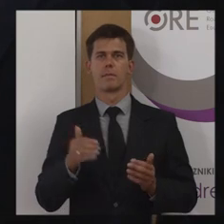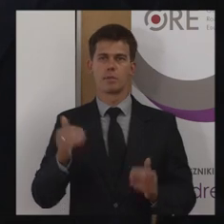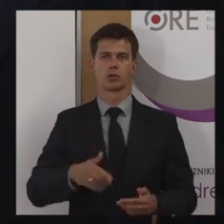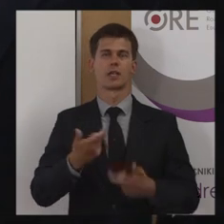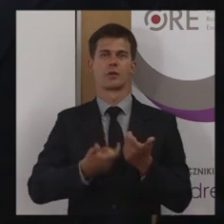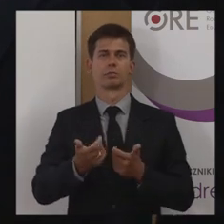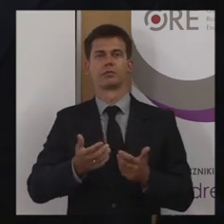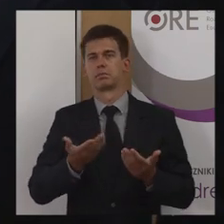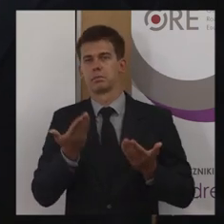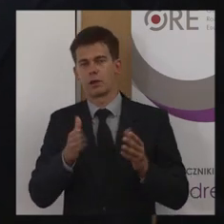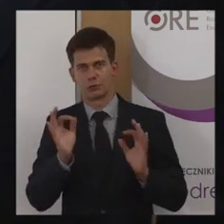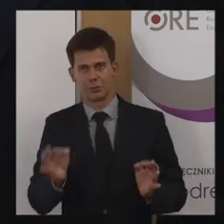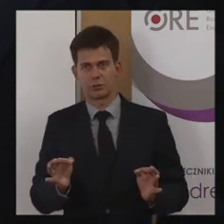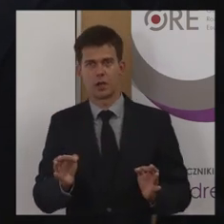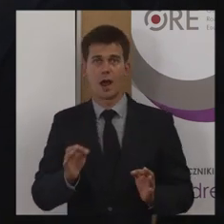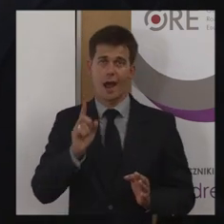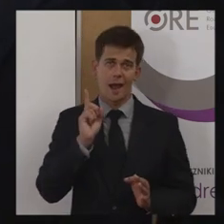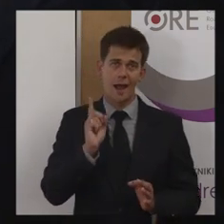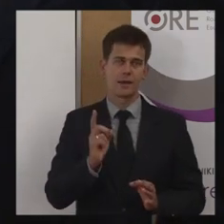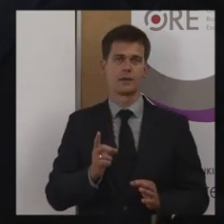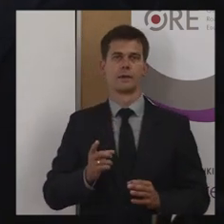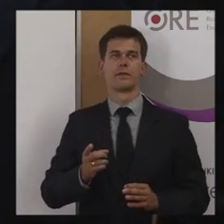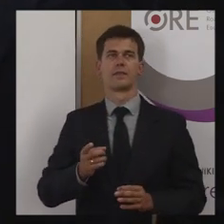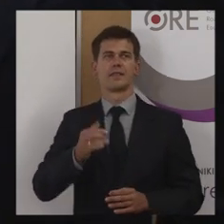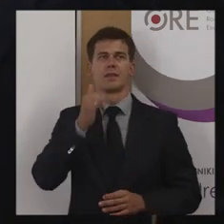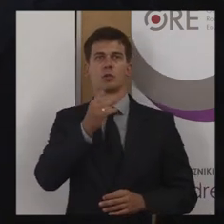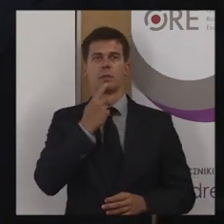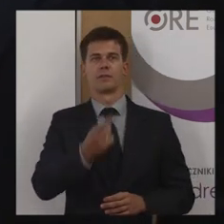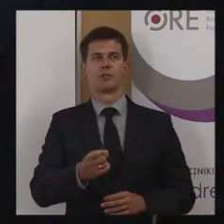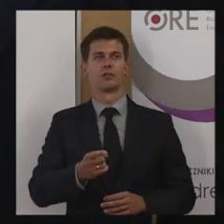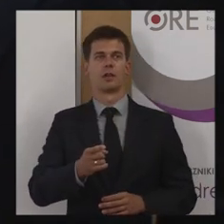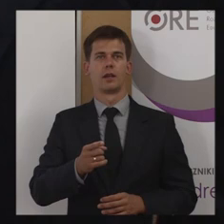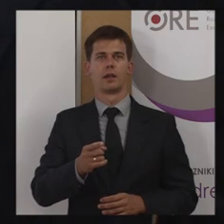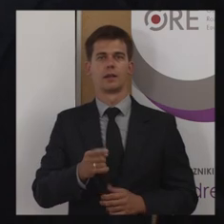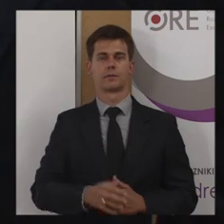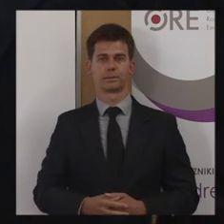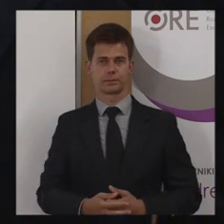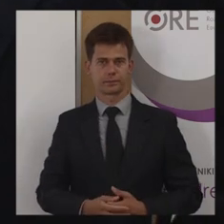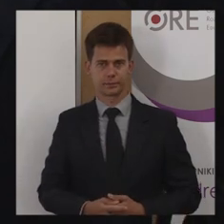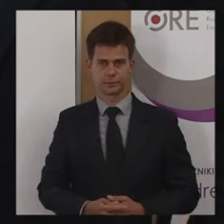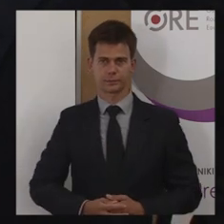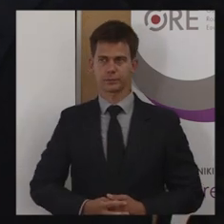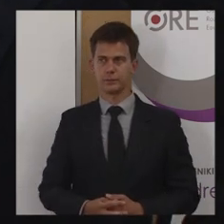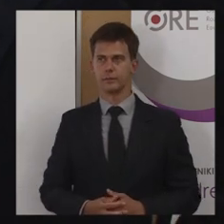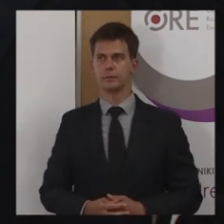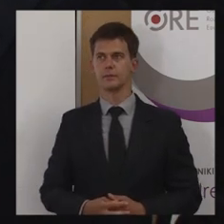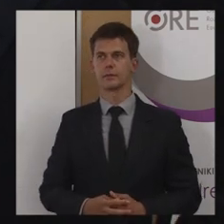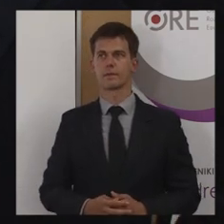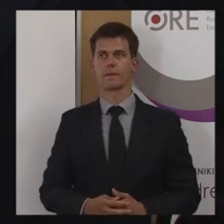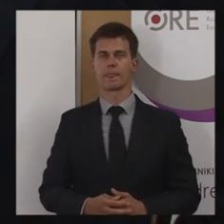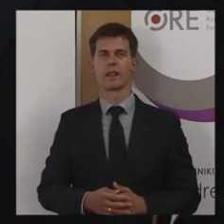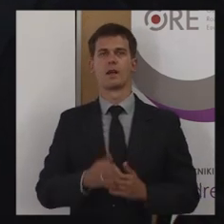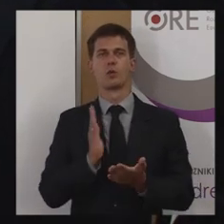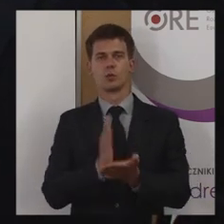stopniu, natomiast nie będzie mowy o tym, przy założeniu, że już pewne